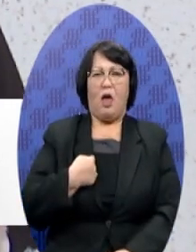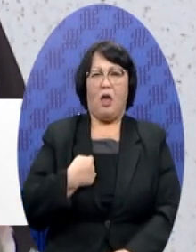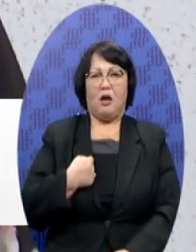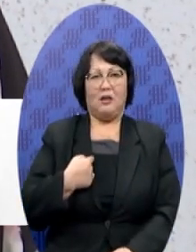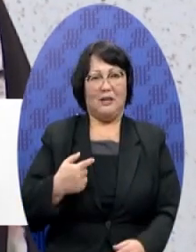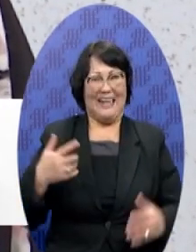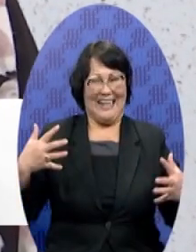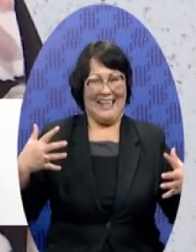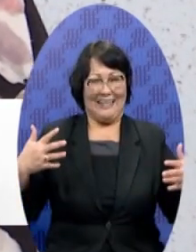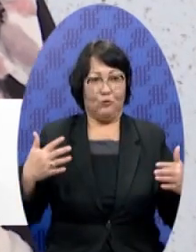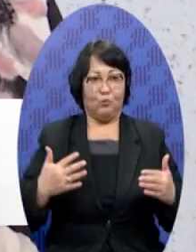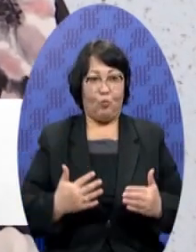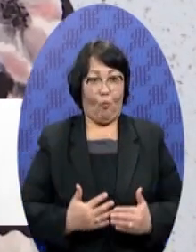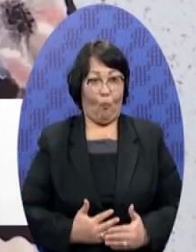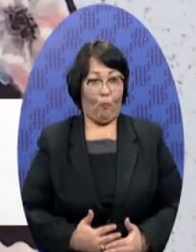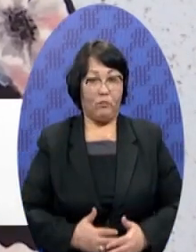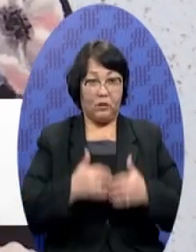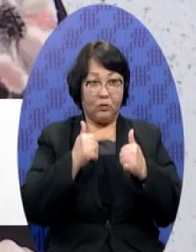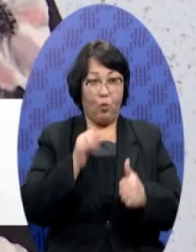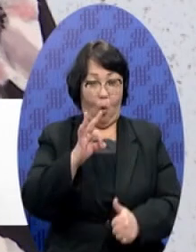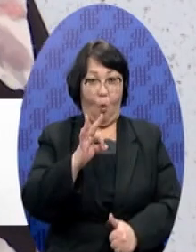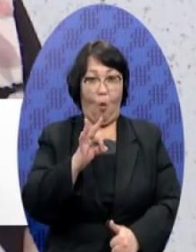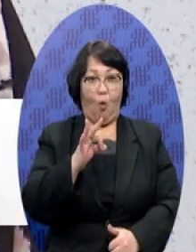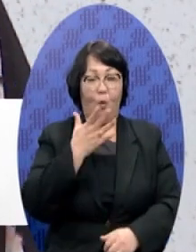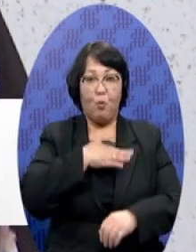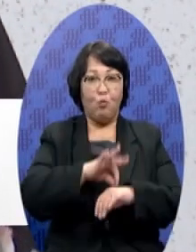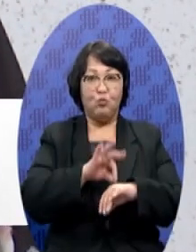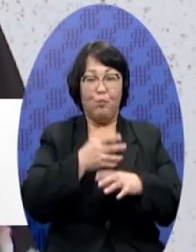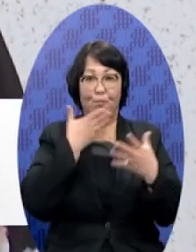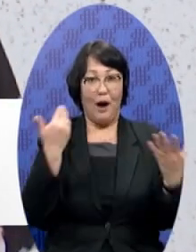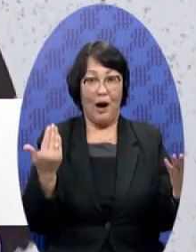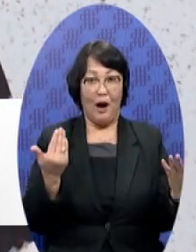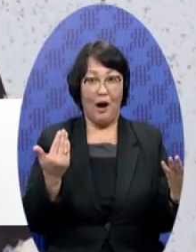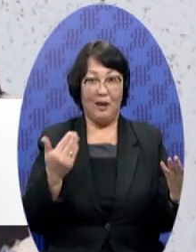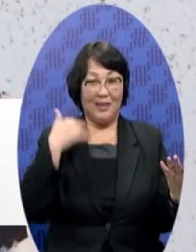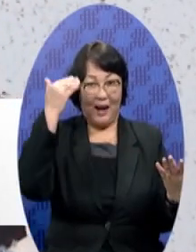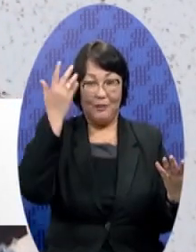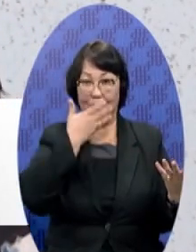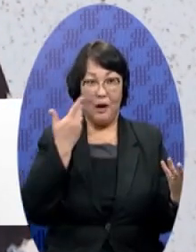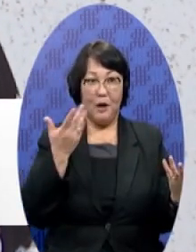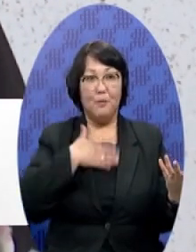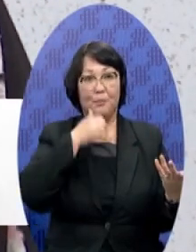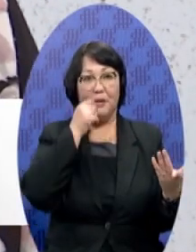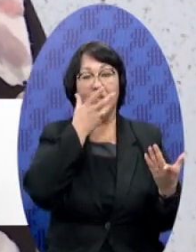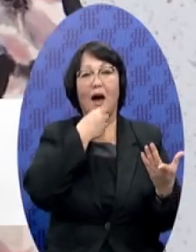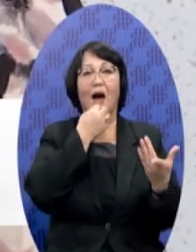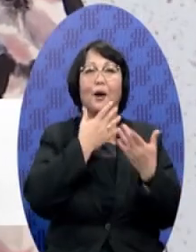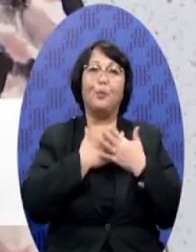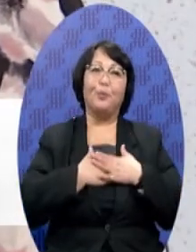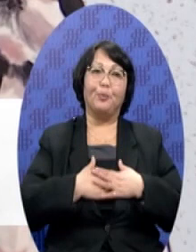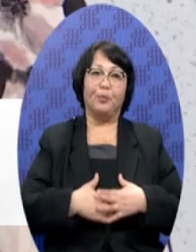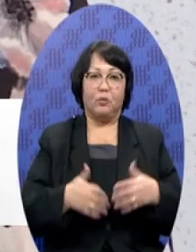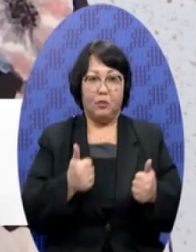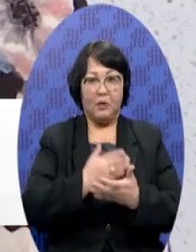жин асснаар одоо тэр асуудлууд маань бүгд шийдэгдэж одоо өөртөө маш их сайхан тааламжтай байгаа. Илүүдэл